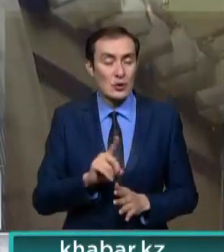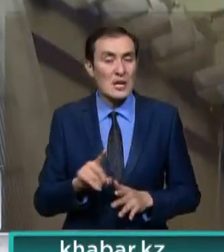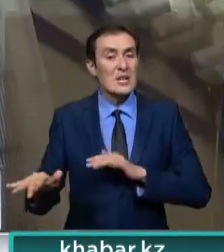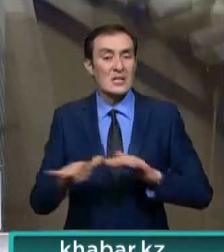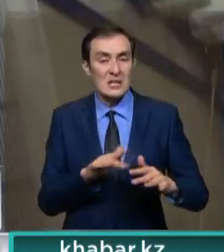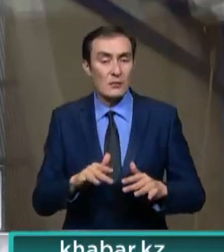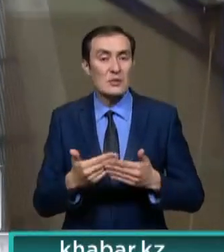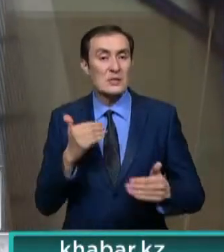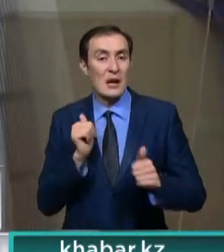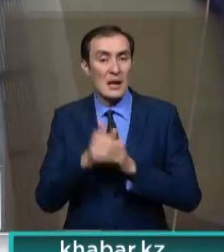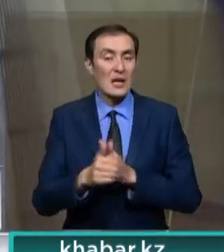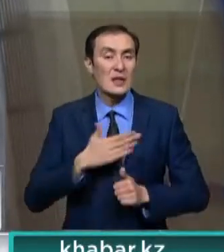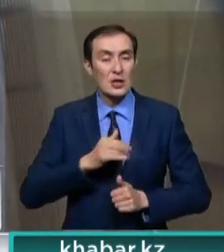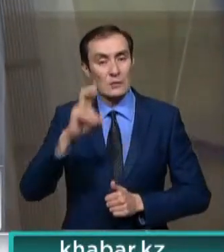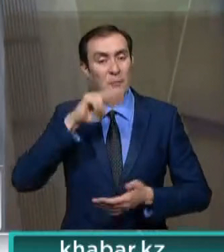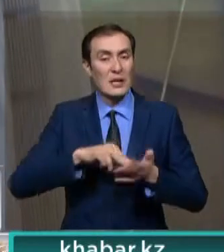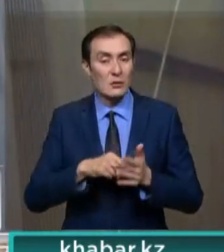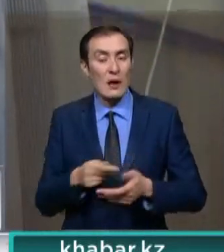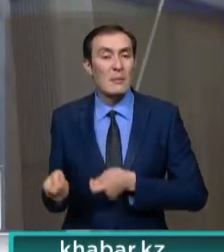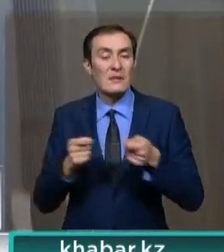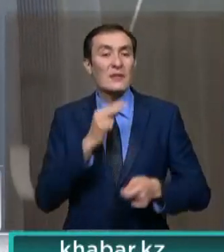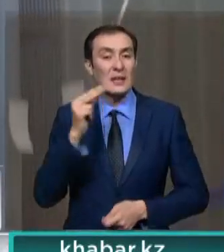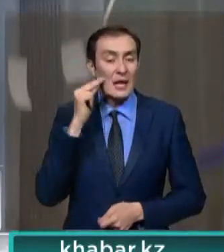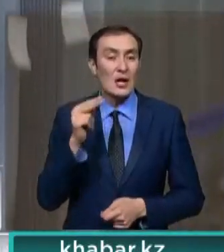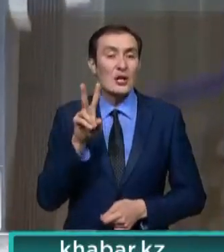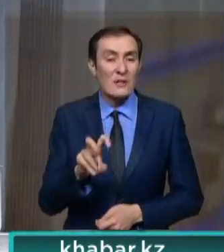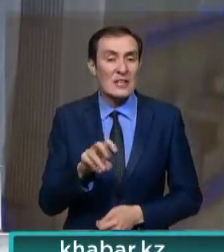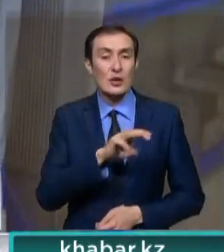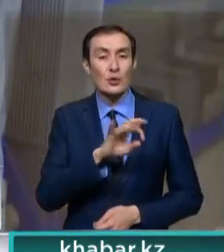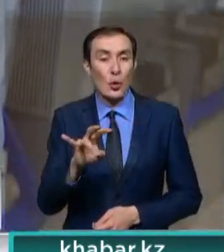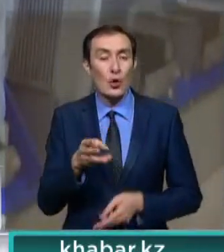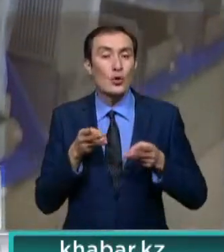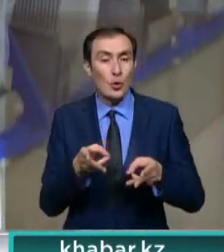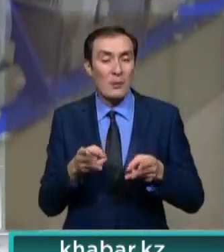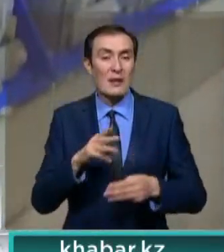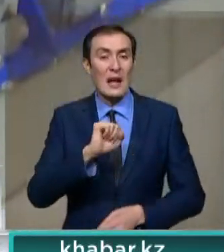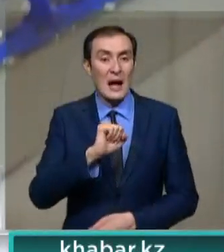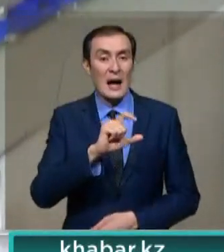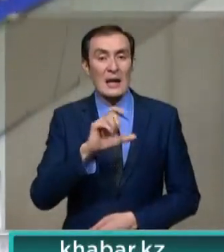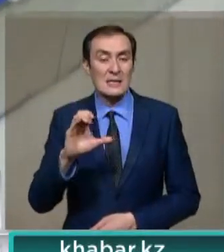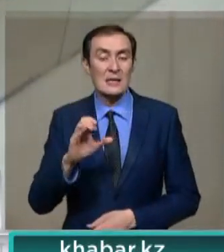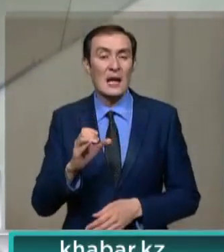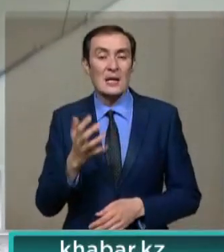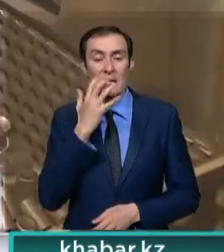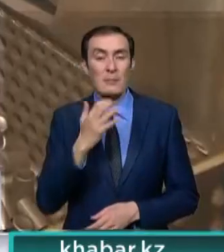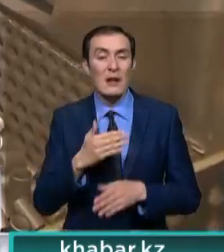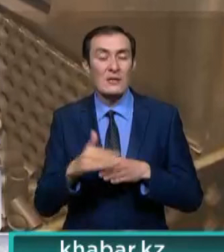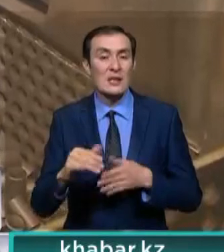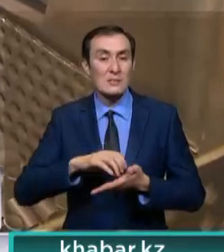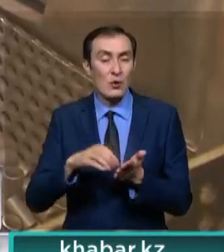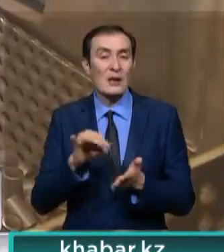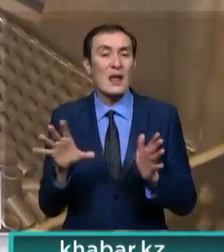действуют на опережение. Наша страна планирует поставлять в Китай до 200 тонн топлива для АЭС в виде тепловыделяющих сборок.